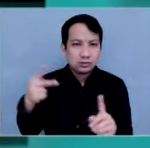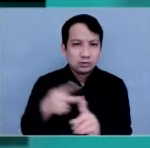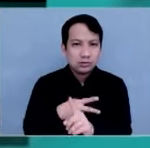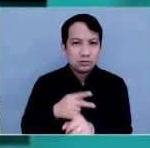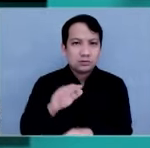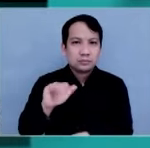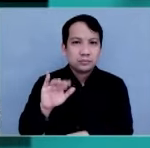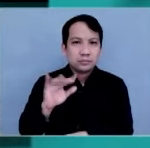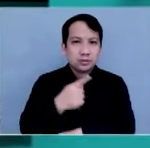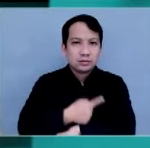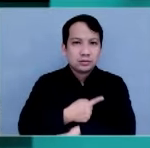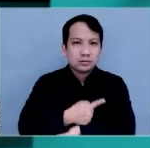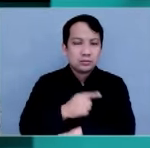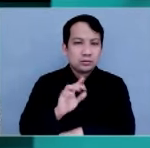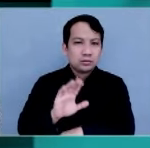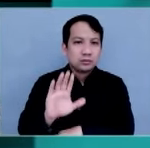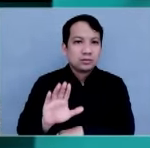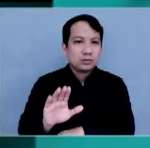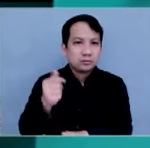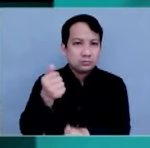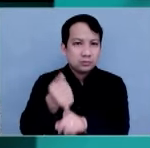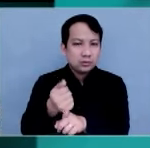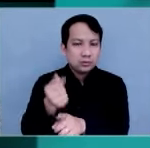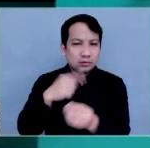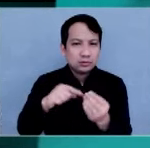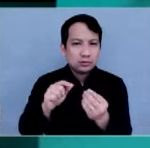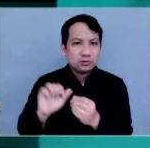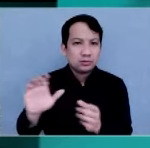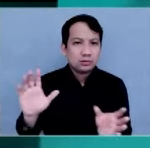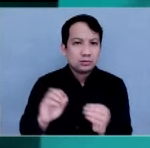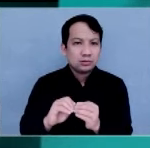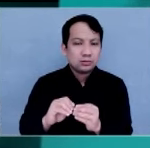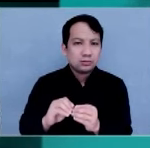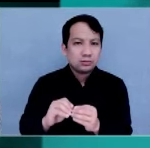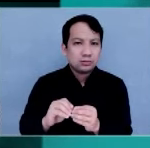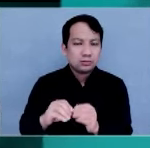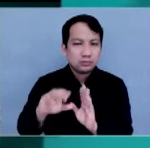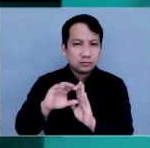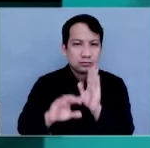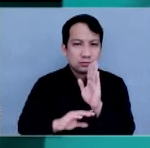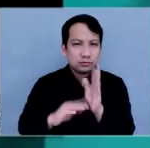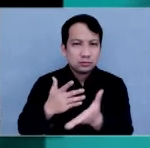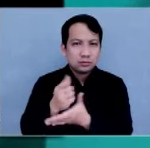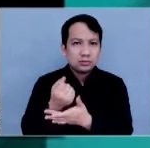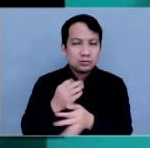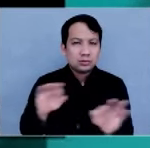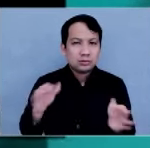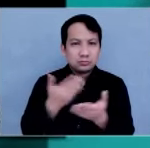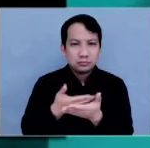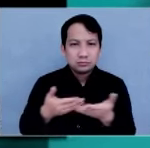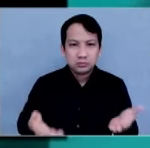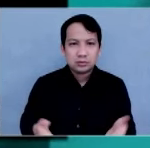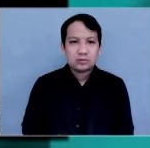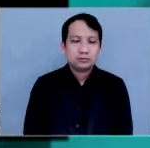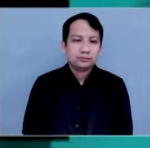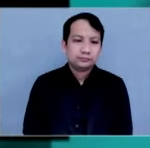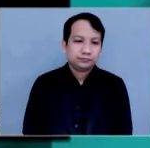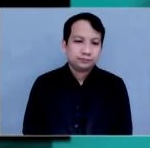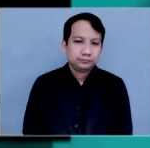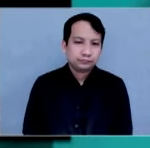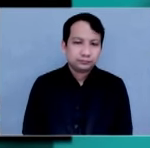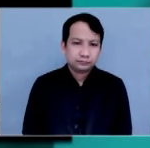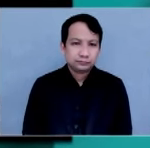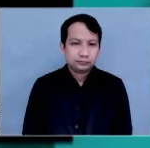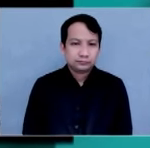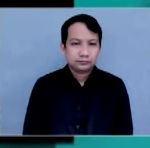na assault against their constitutional rights to life, liberty, and property. So he wanted it to end